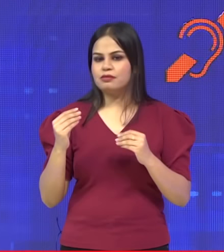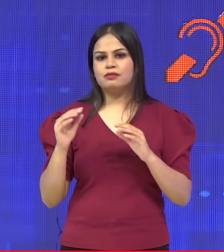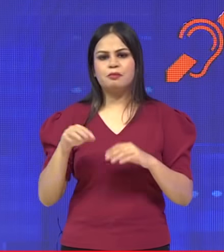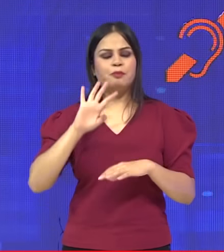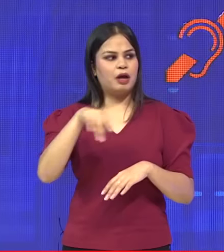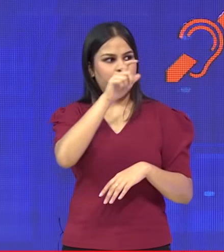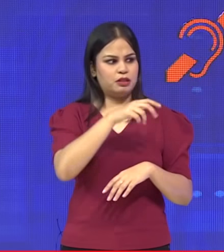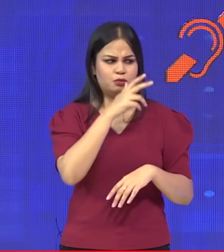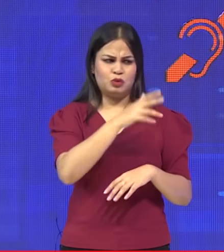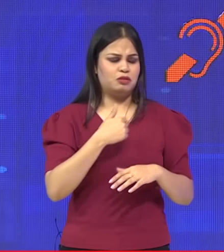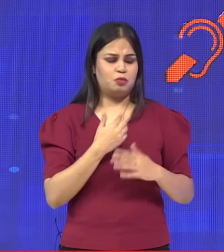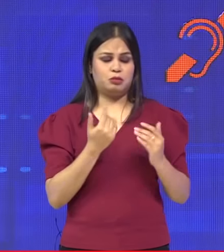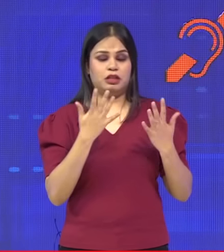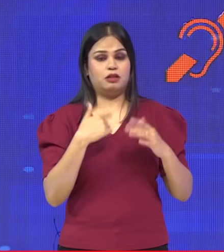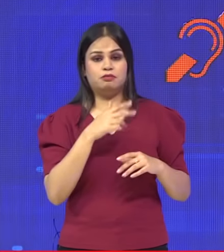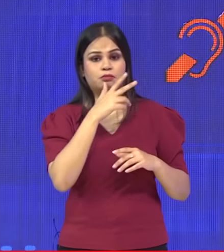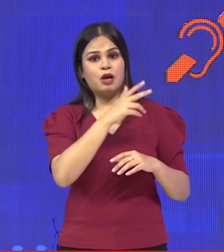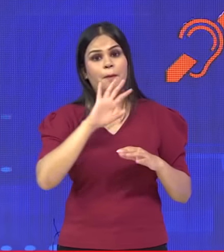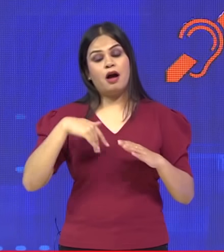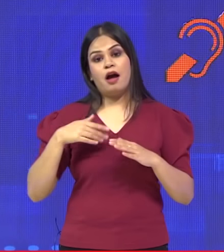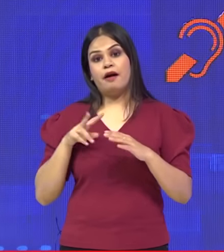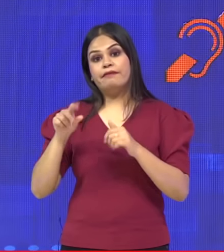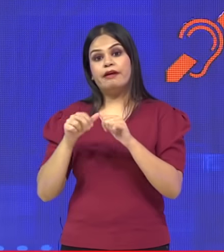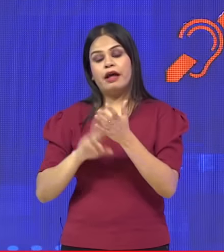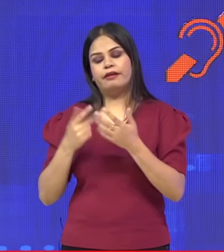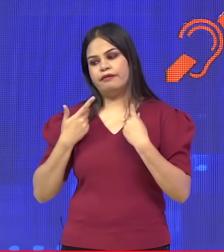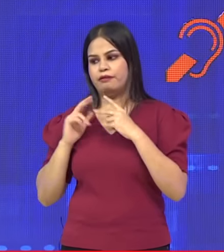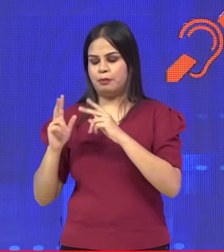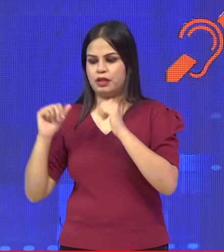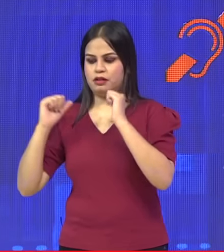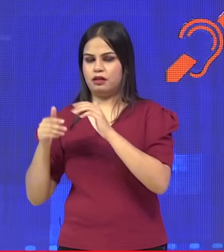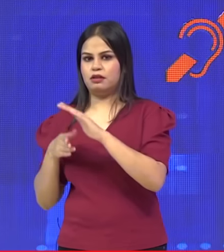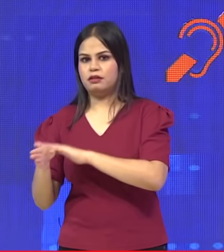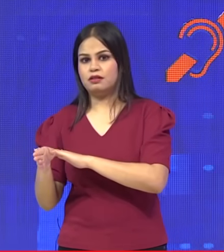अली को बोला की मुझे नहीं होगा और मैं वापस चला गया बहन के अंदर